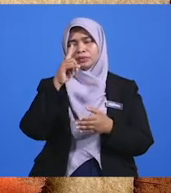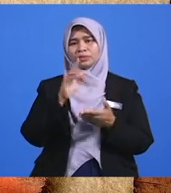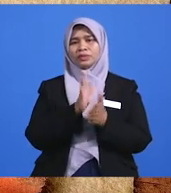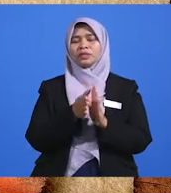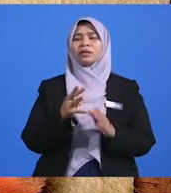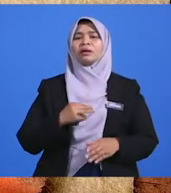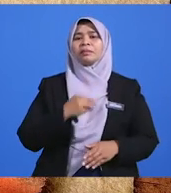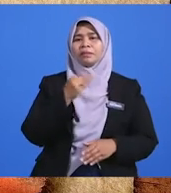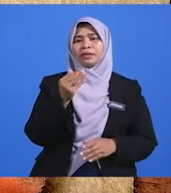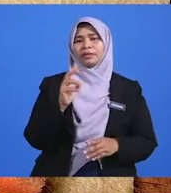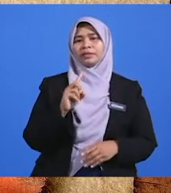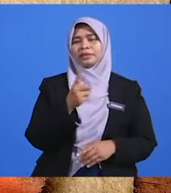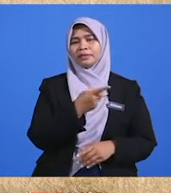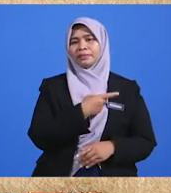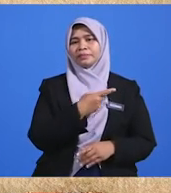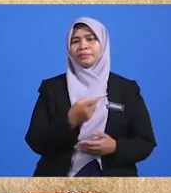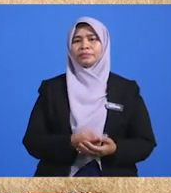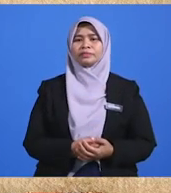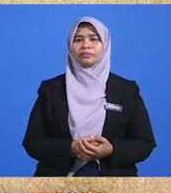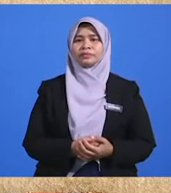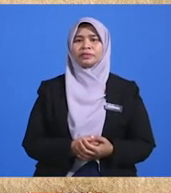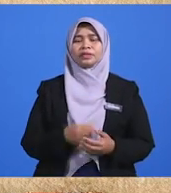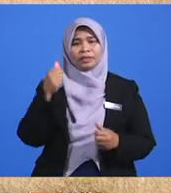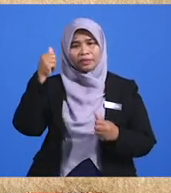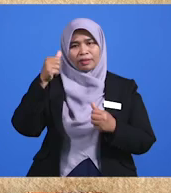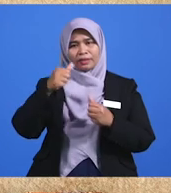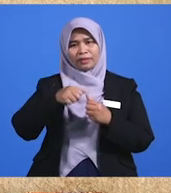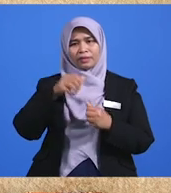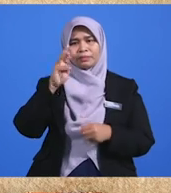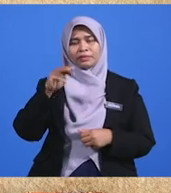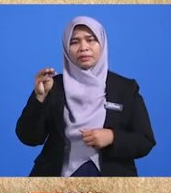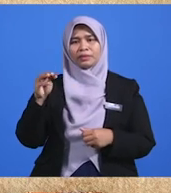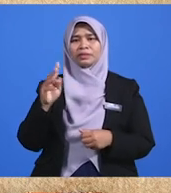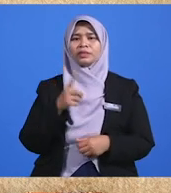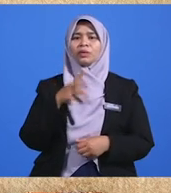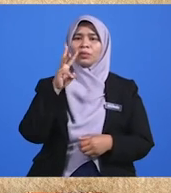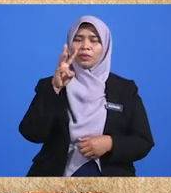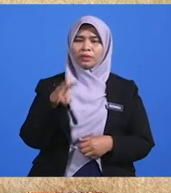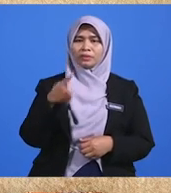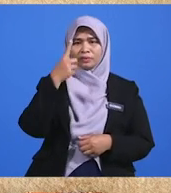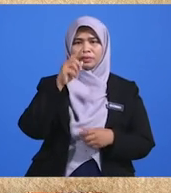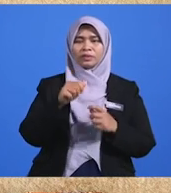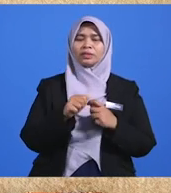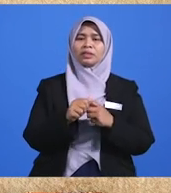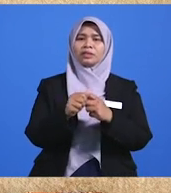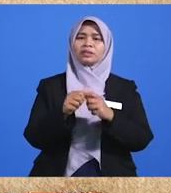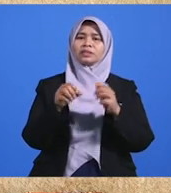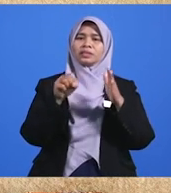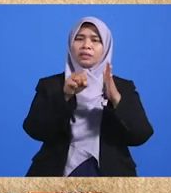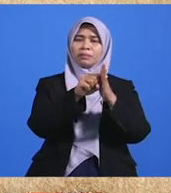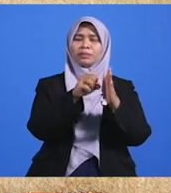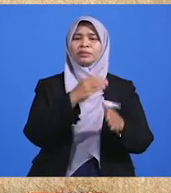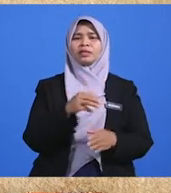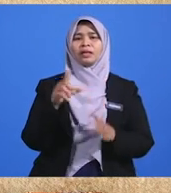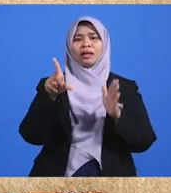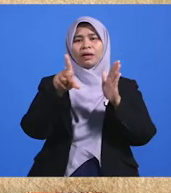kemegahan kita di pesada dunia. Ingatlah murid-murid, kita wajib untuk mentaati simbol dan lambang